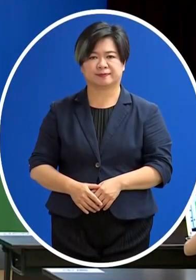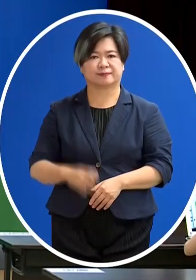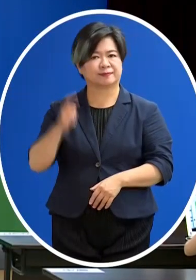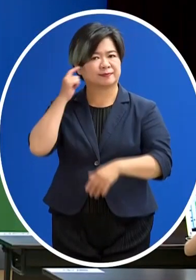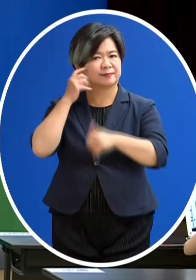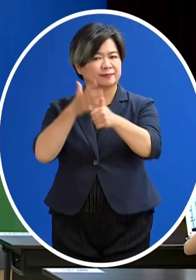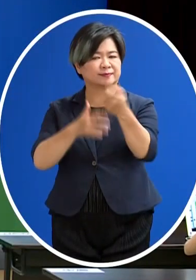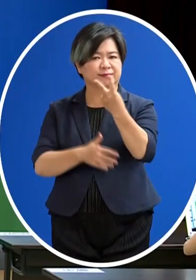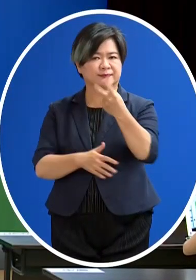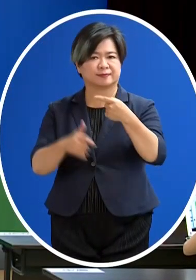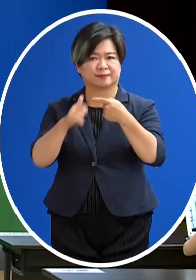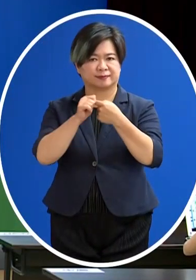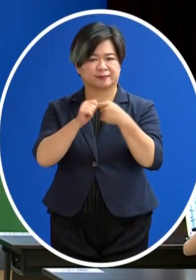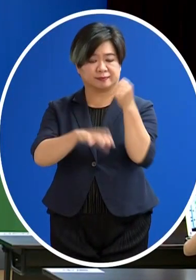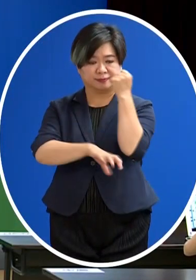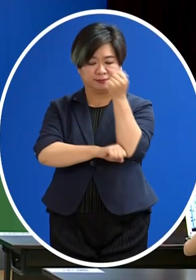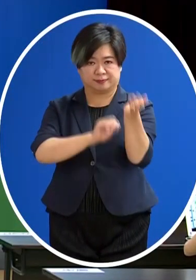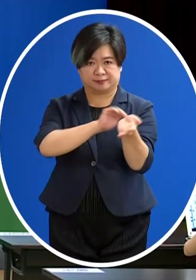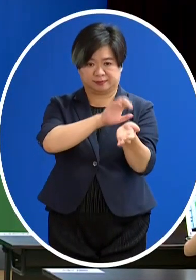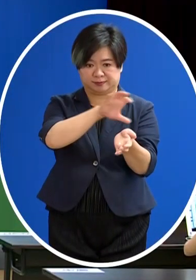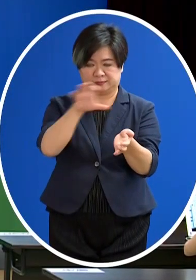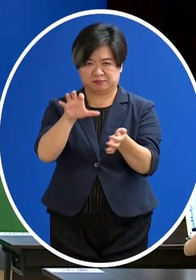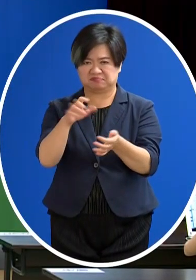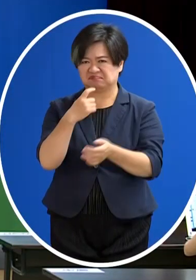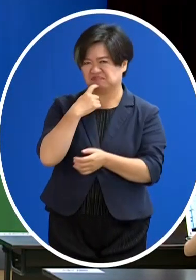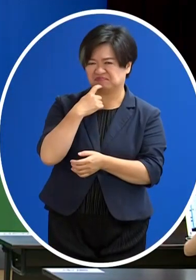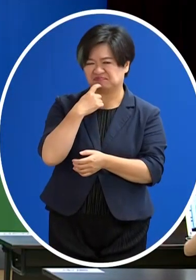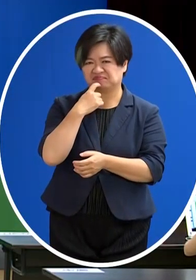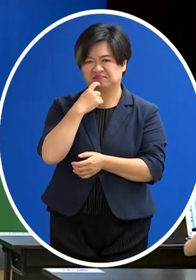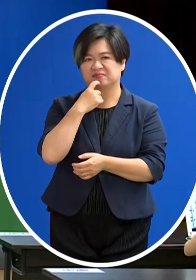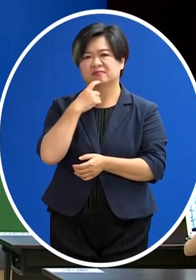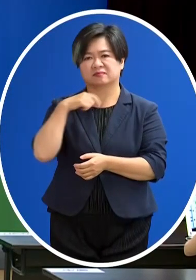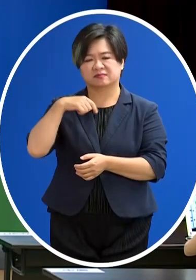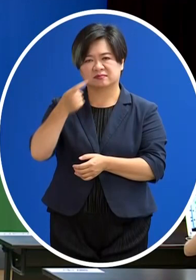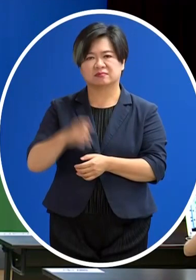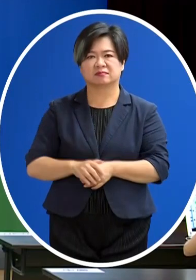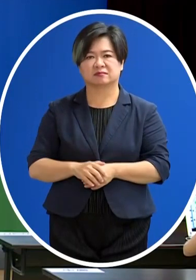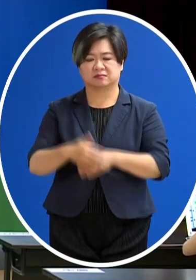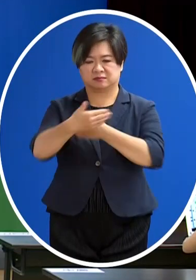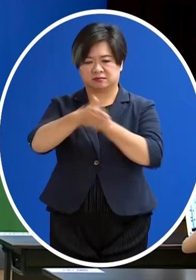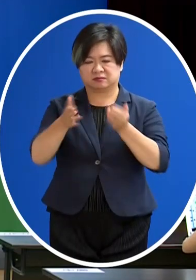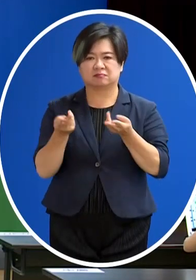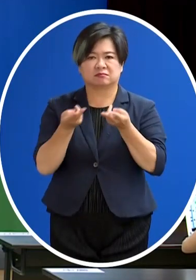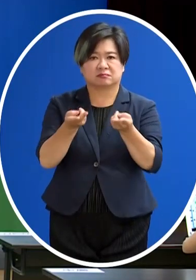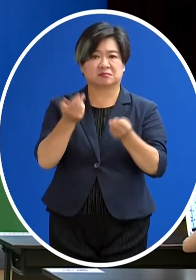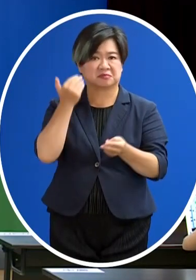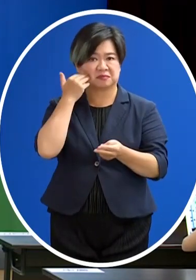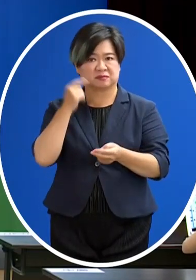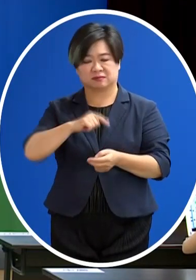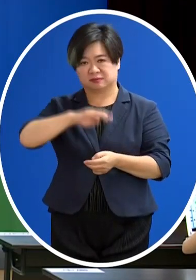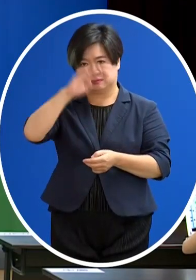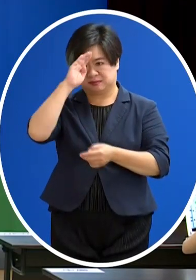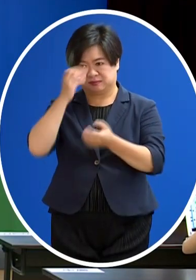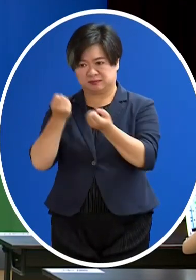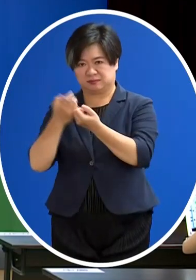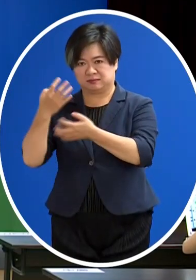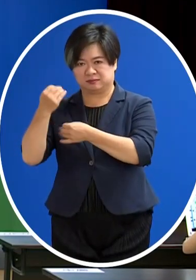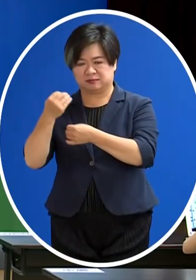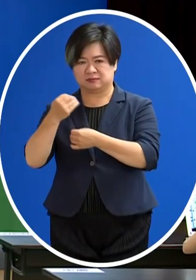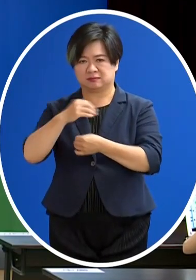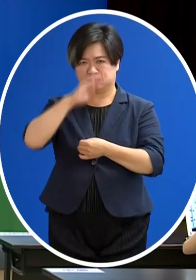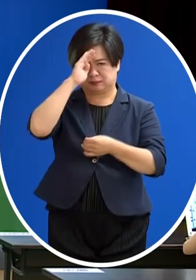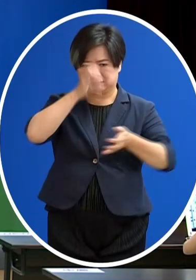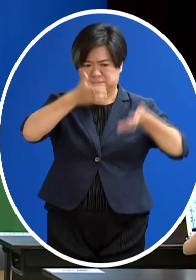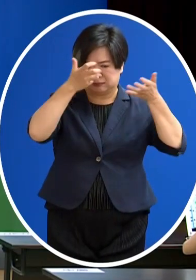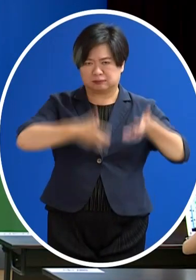两个问题想要请教。第一个是有基层医师疑问说，如果接下来两人一室，那两位病患如果发病日跟病程没有相当，